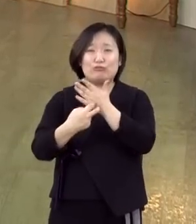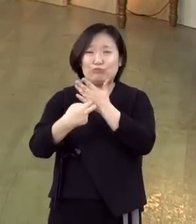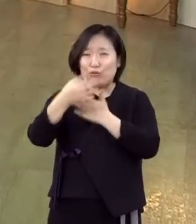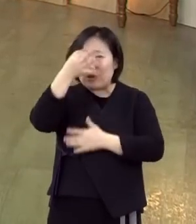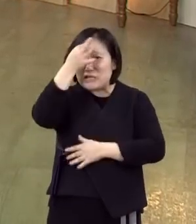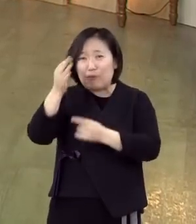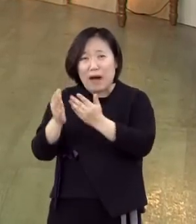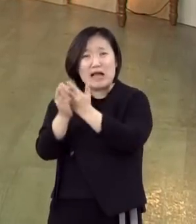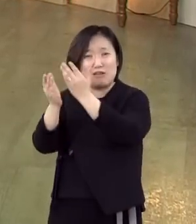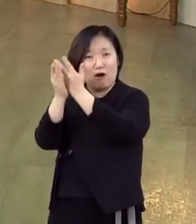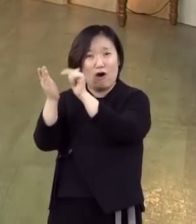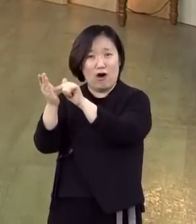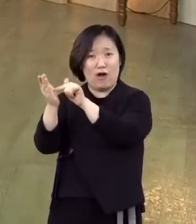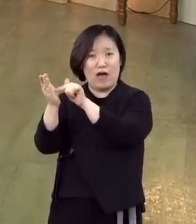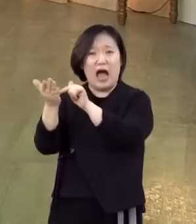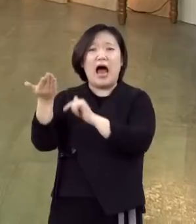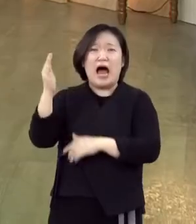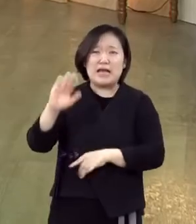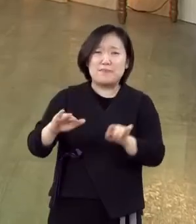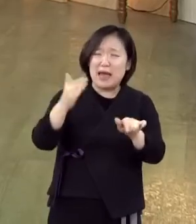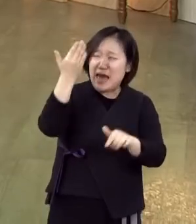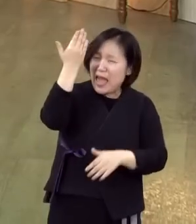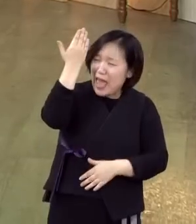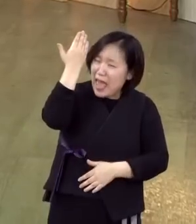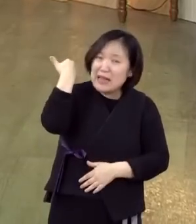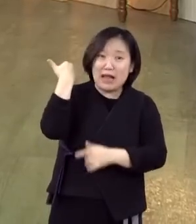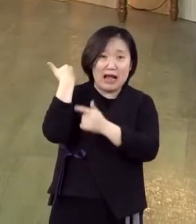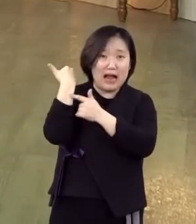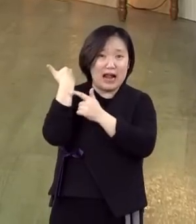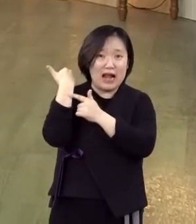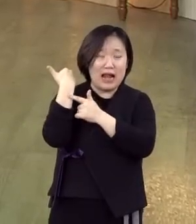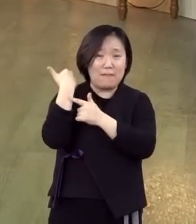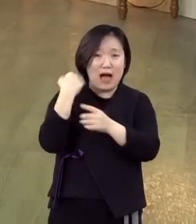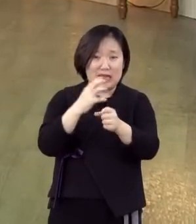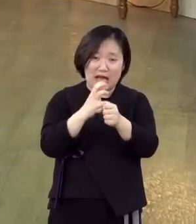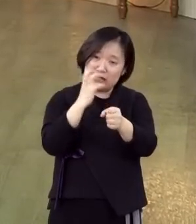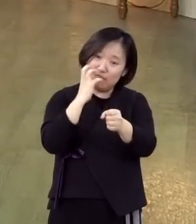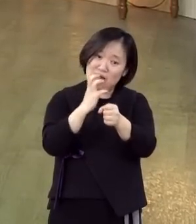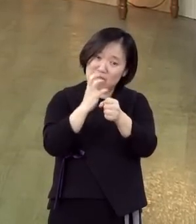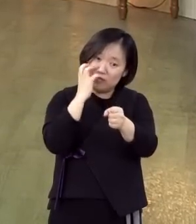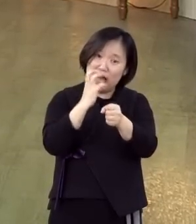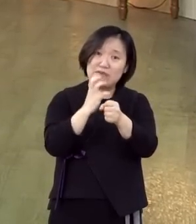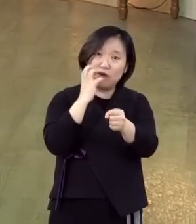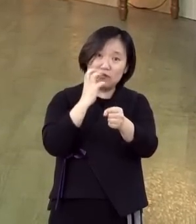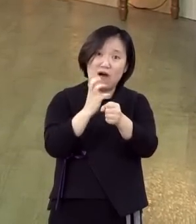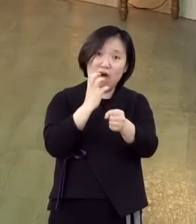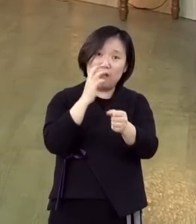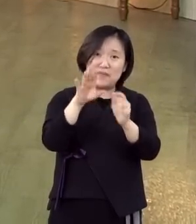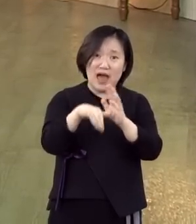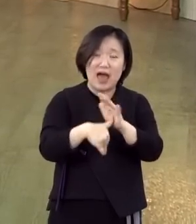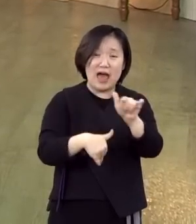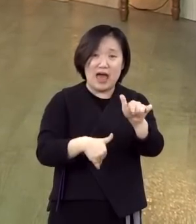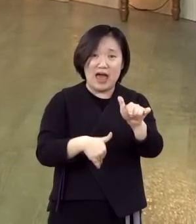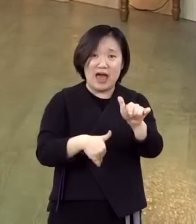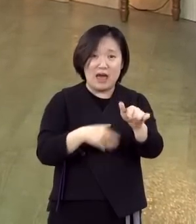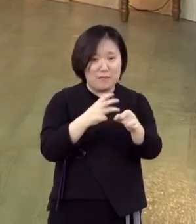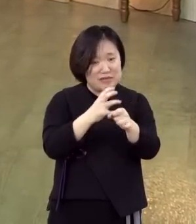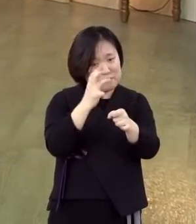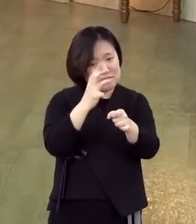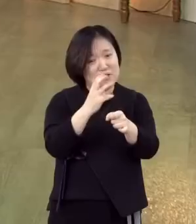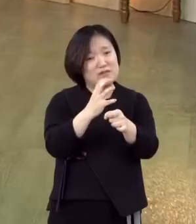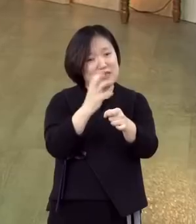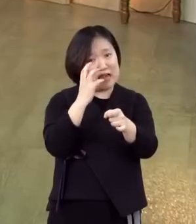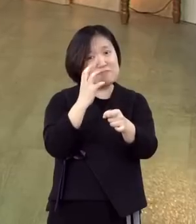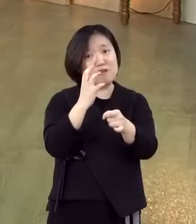오늘날의현대의학기술은매우발전했지만,수십년전,그러니까 거의40년전에는그렇지않았습니다.